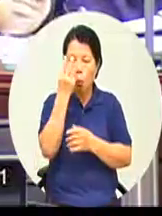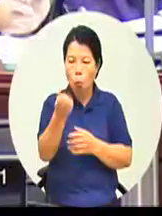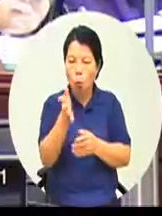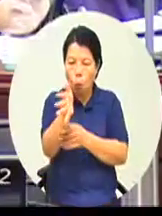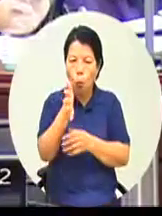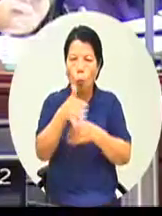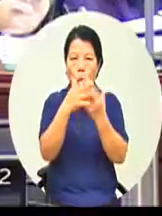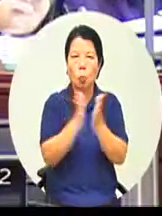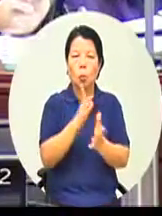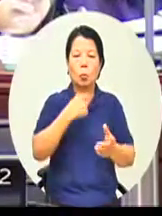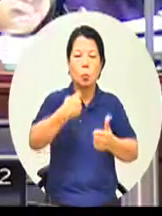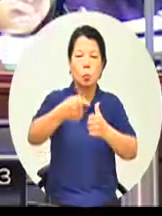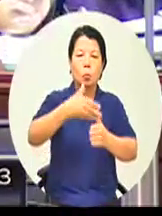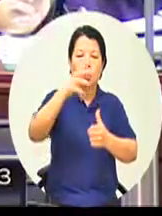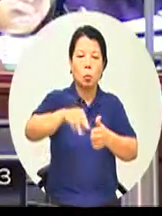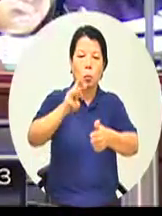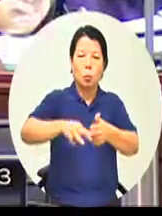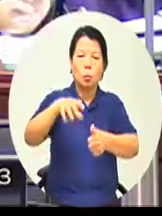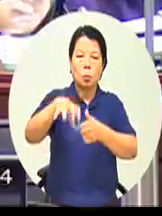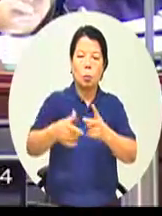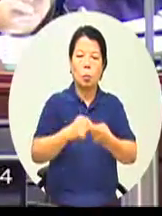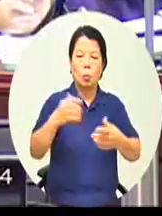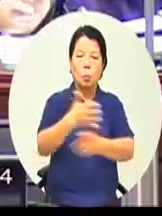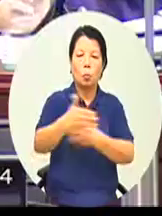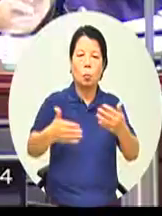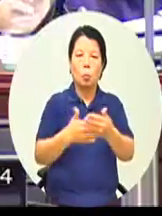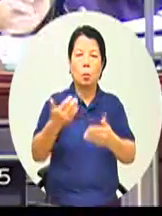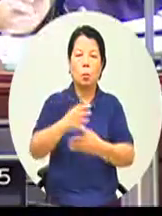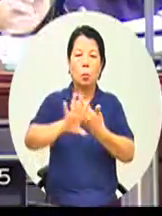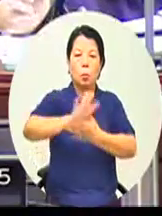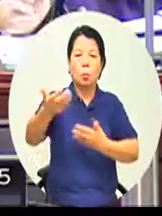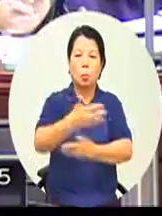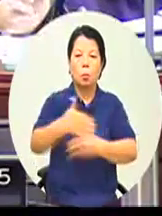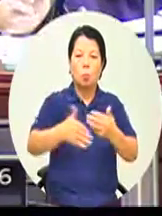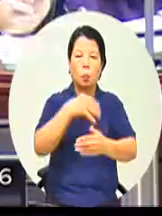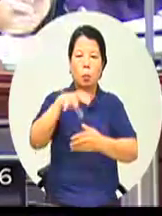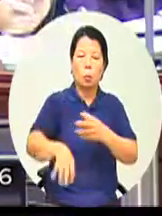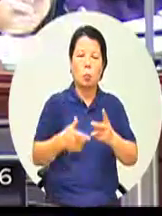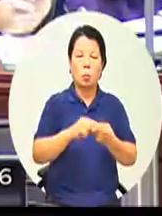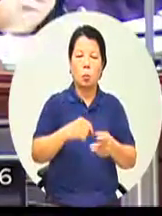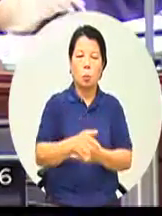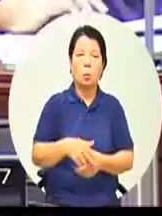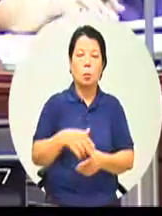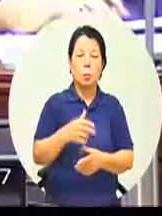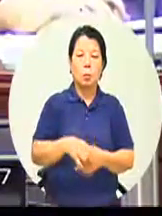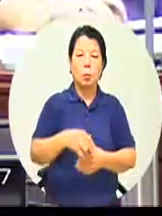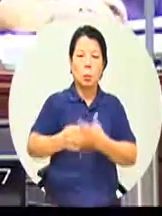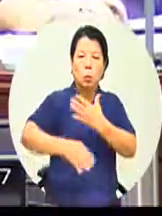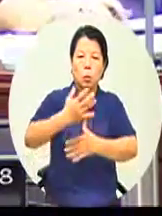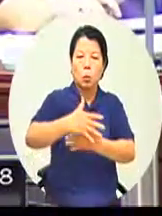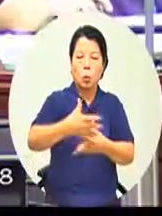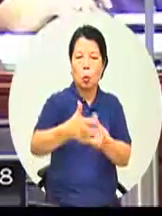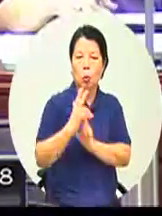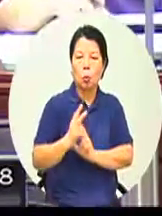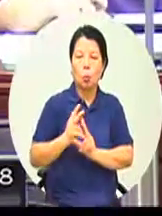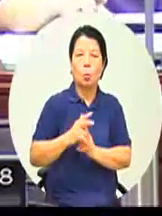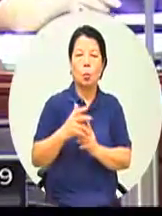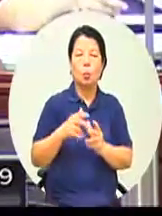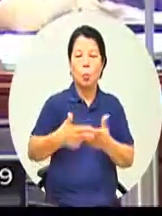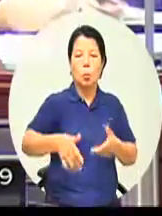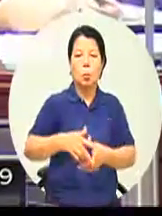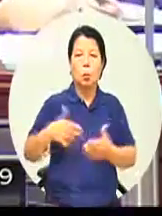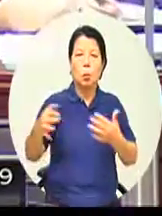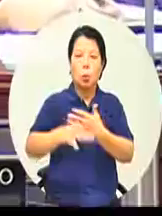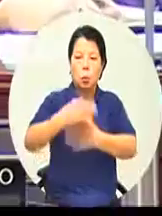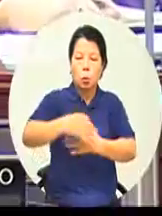跟越南的教育训练部还有外交部的侨委会去建立一个将来在教材上的合作关